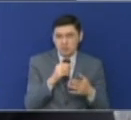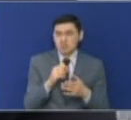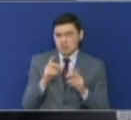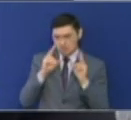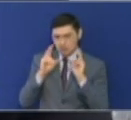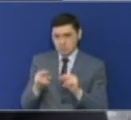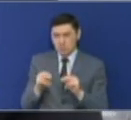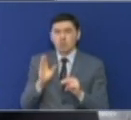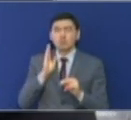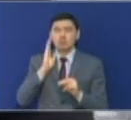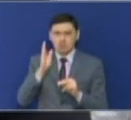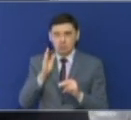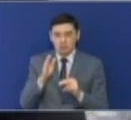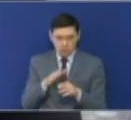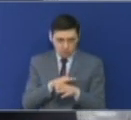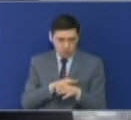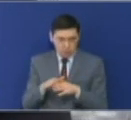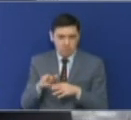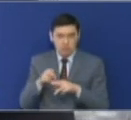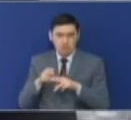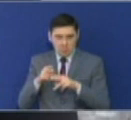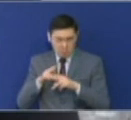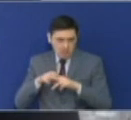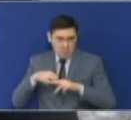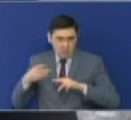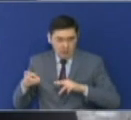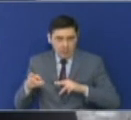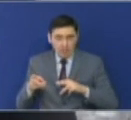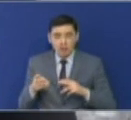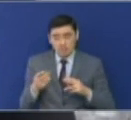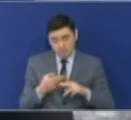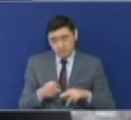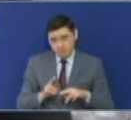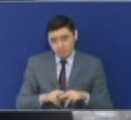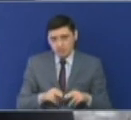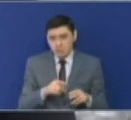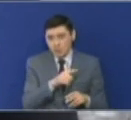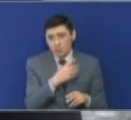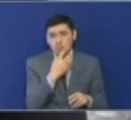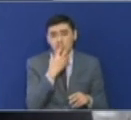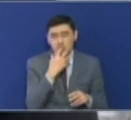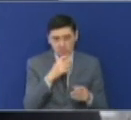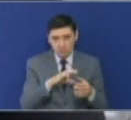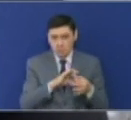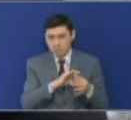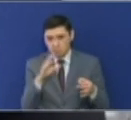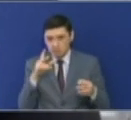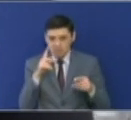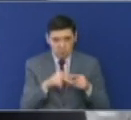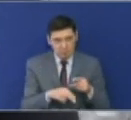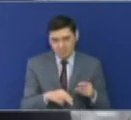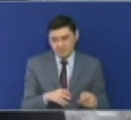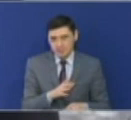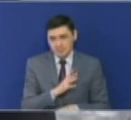о полном погашении задолженности. Соответственно, данный объект не был сегодня отключен, но также были